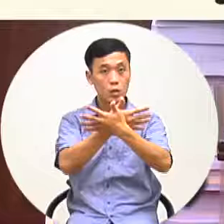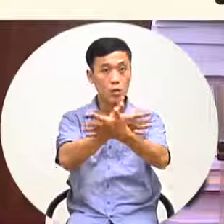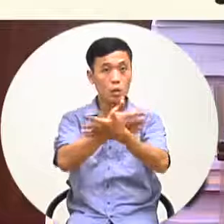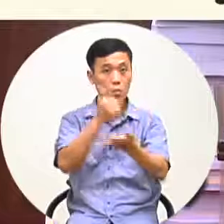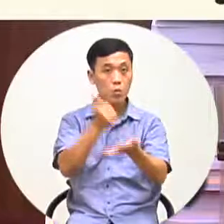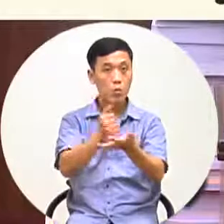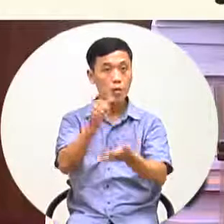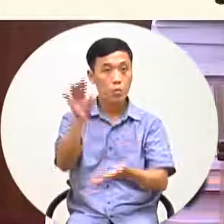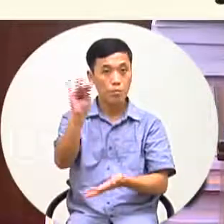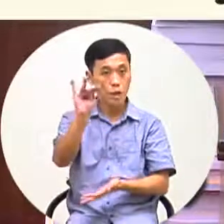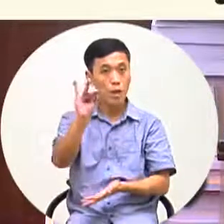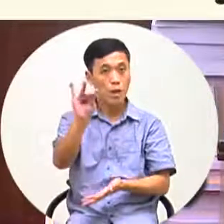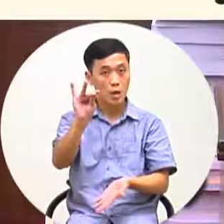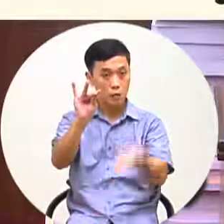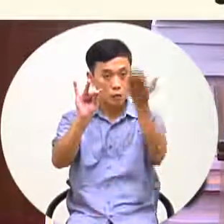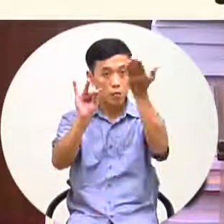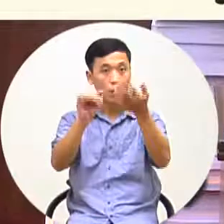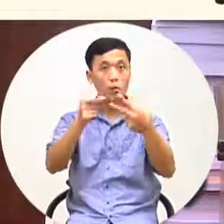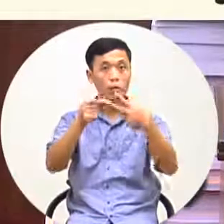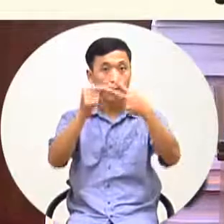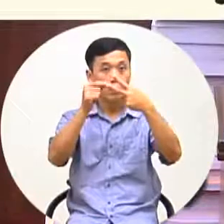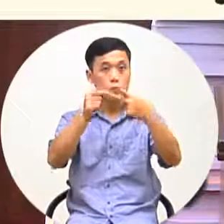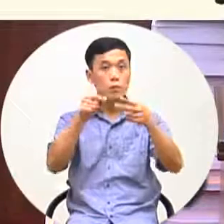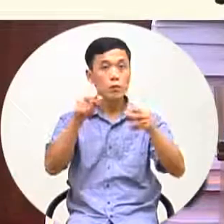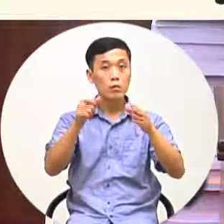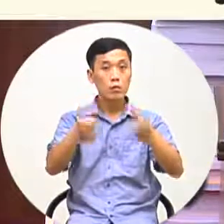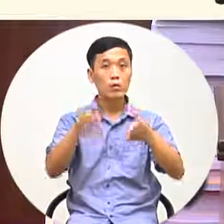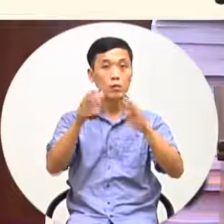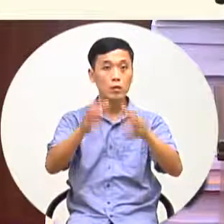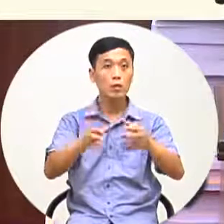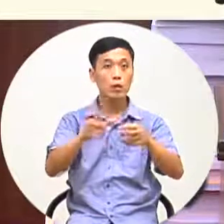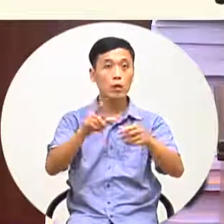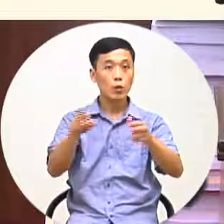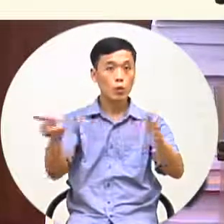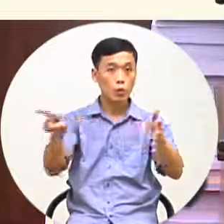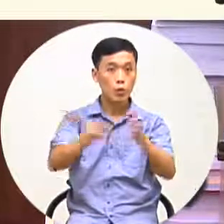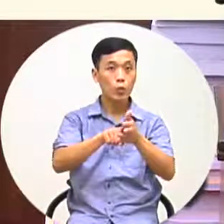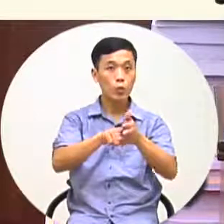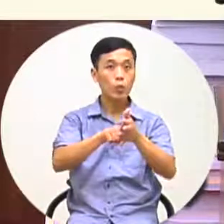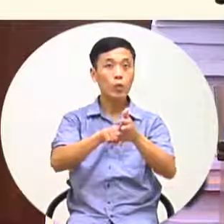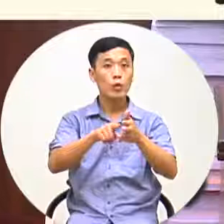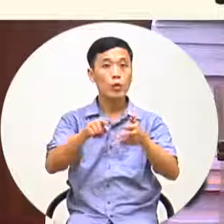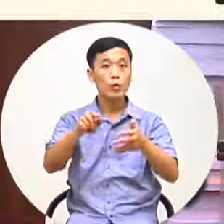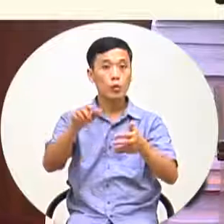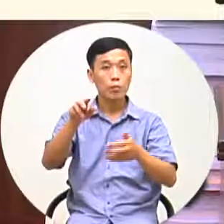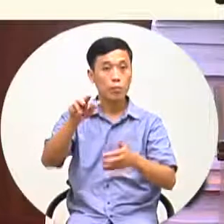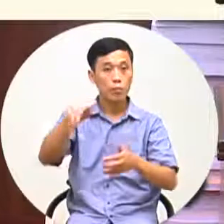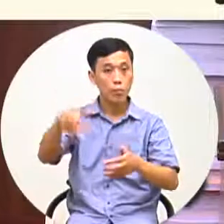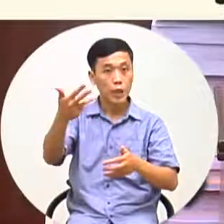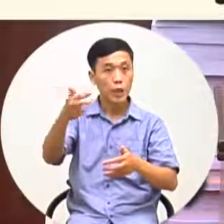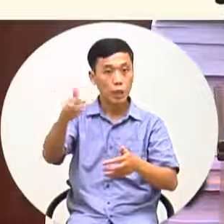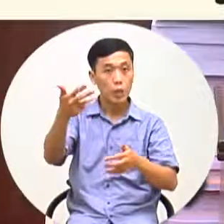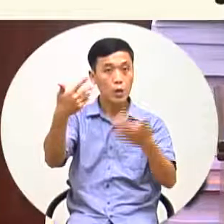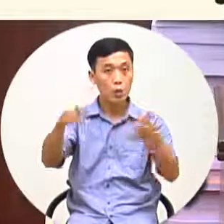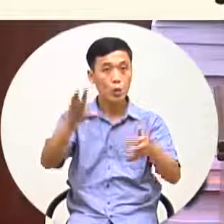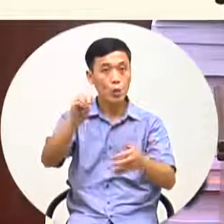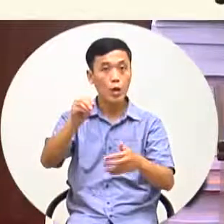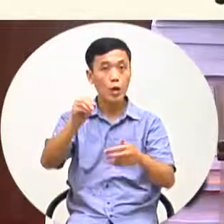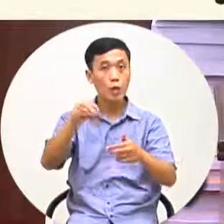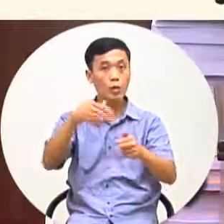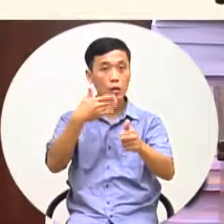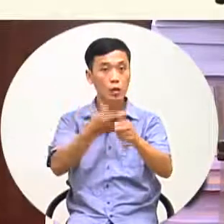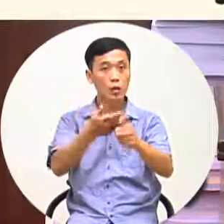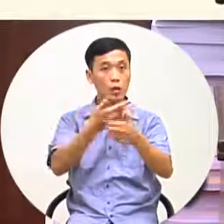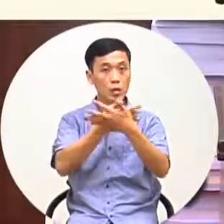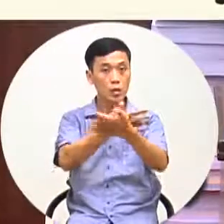第二嘞，建构永续生态环境点点哦，8亿3789万点点哦，也得到了120座的奖项。第三嘞，改善道路